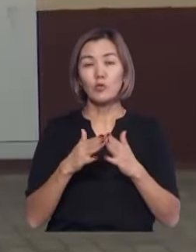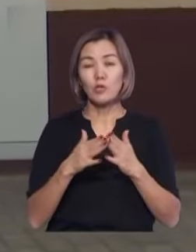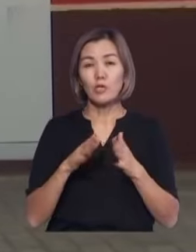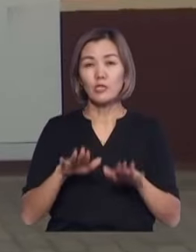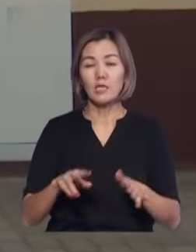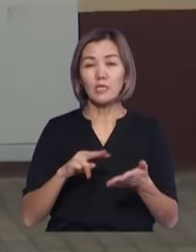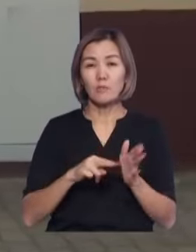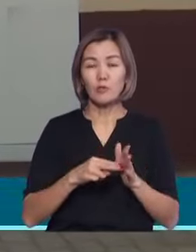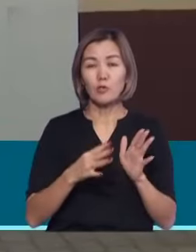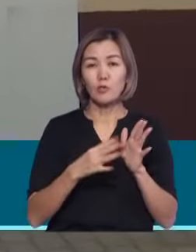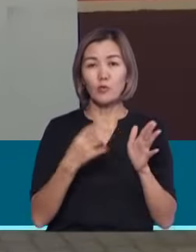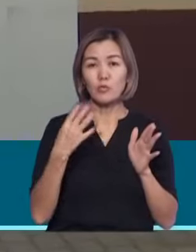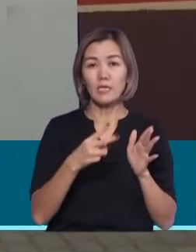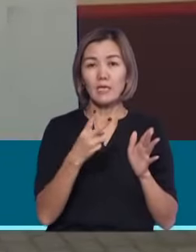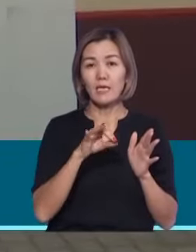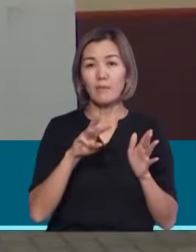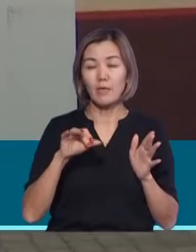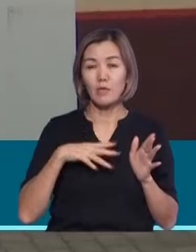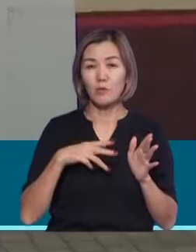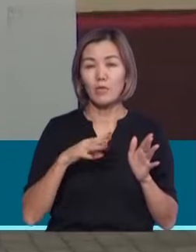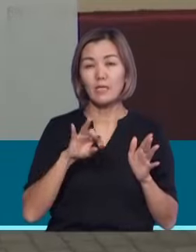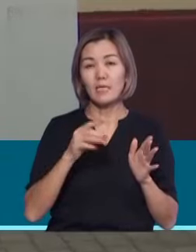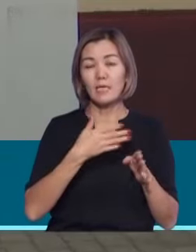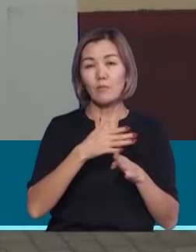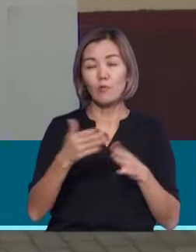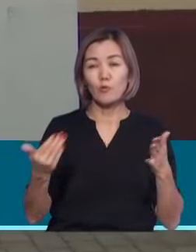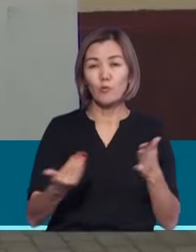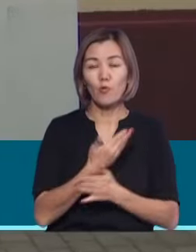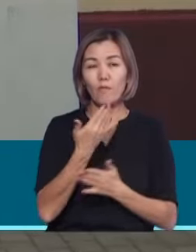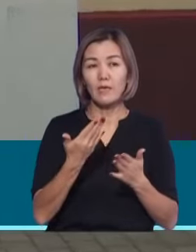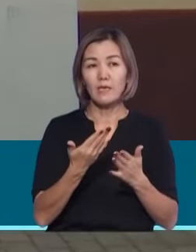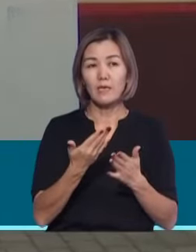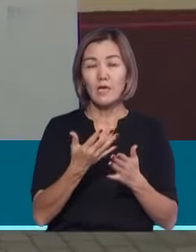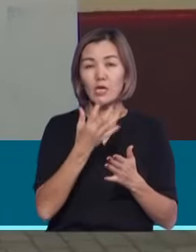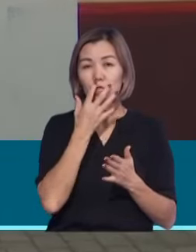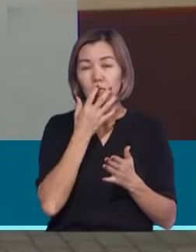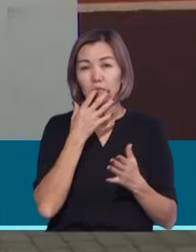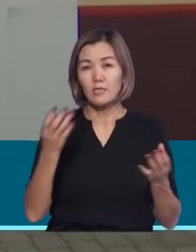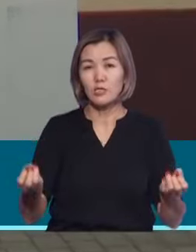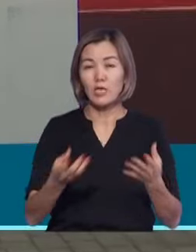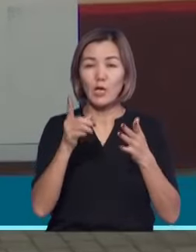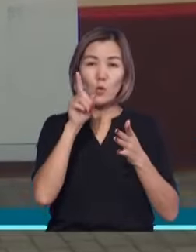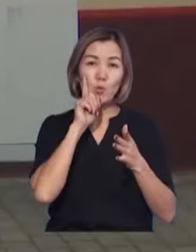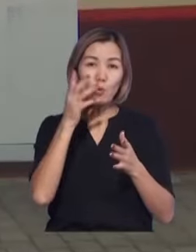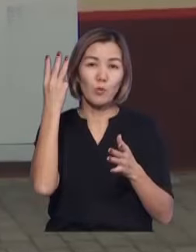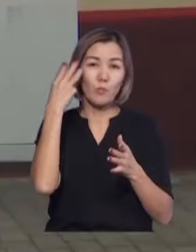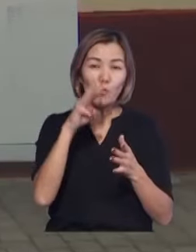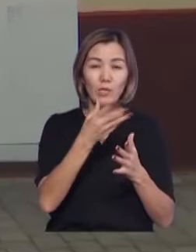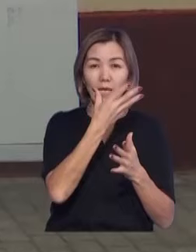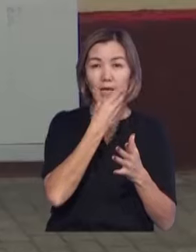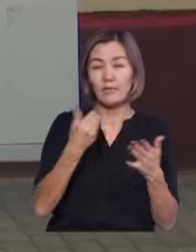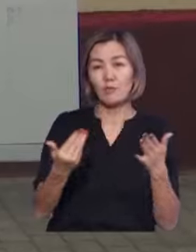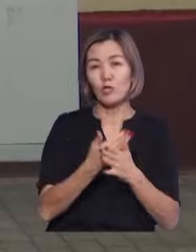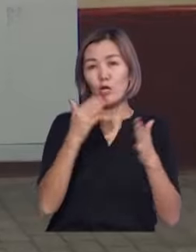бюджет есебінен 942 миллион теңге бөлініп, заманға лайықты, жылы, жайлы, сәнді және сәулетті жаңа тұрғын